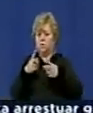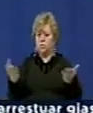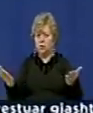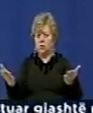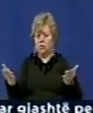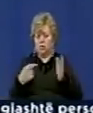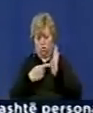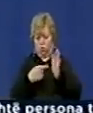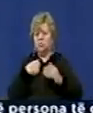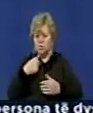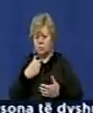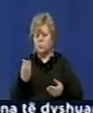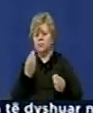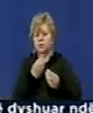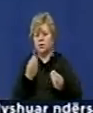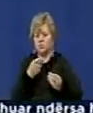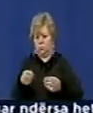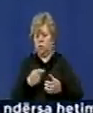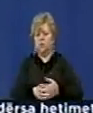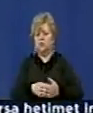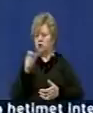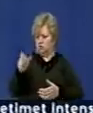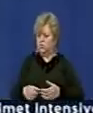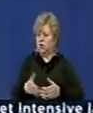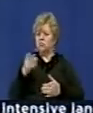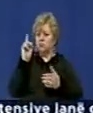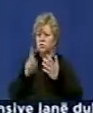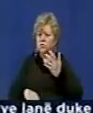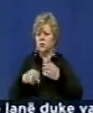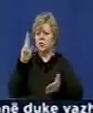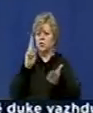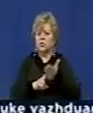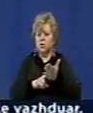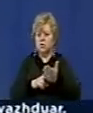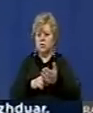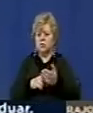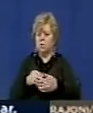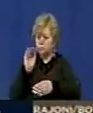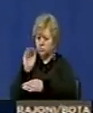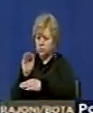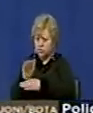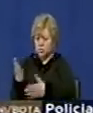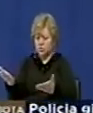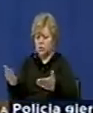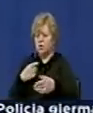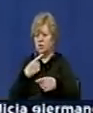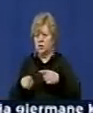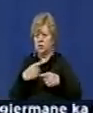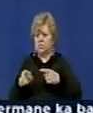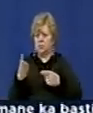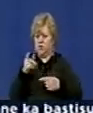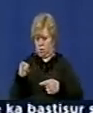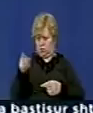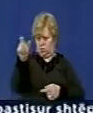pi tregoj pse ai është njeri i fundit që ka të drejtë të bëjë kësi deklarata, sepse